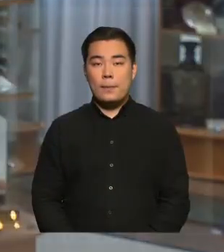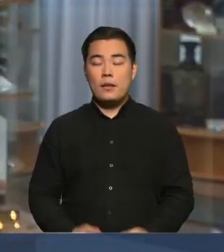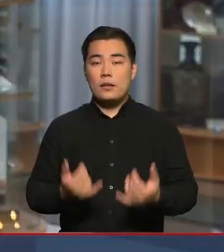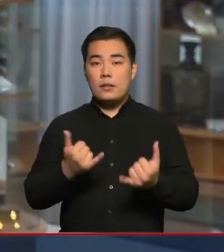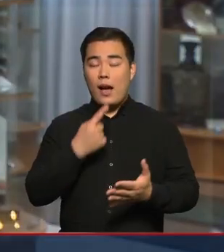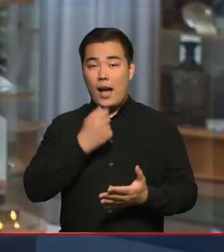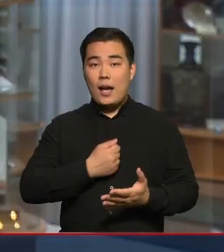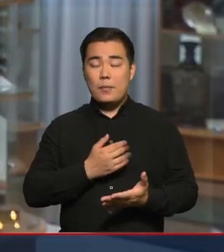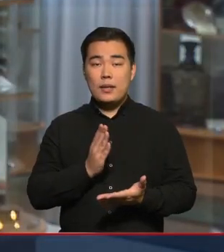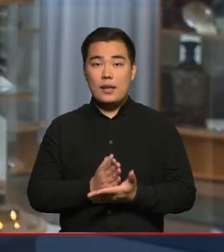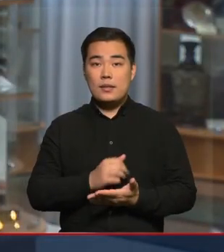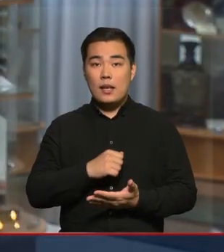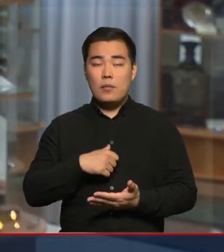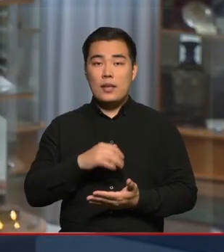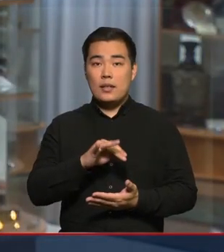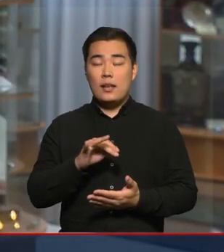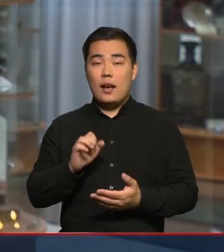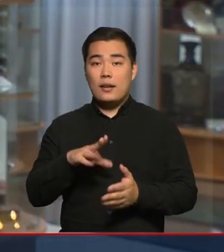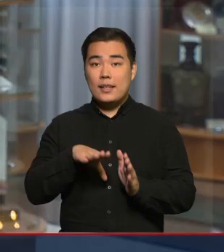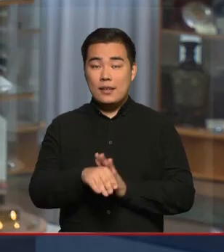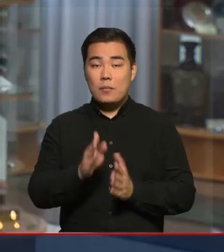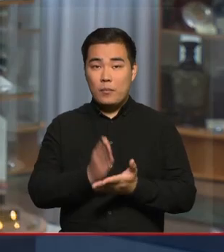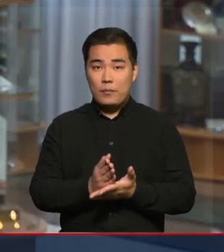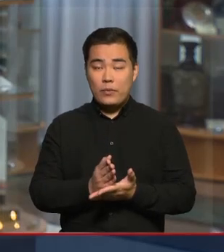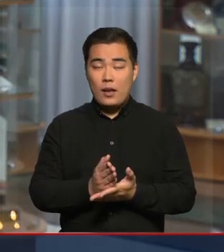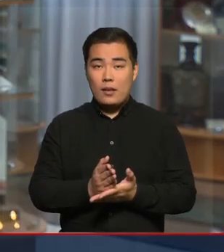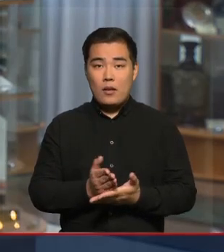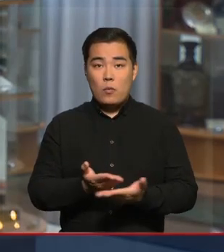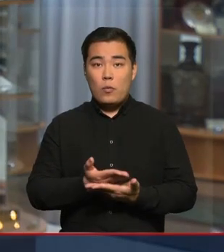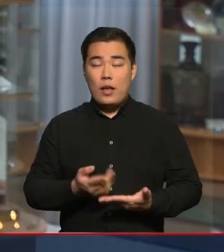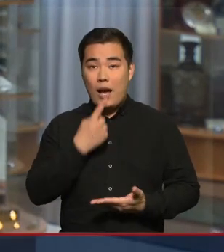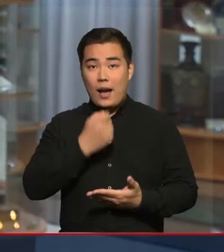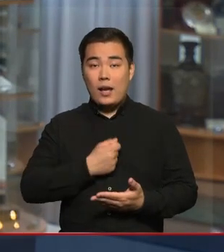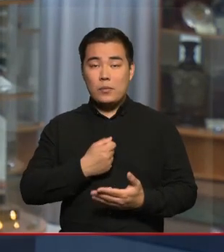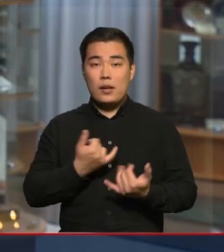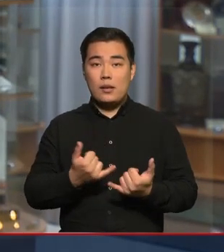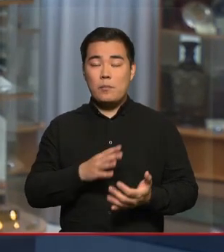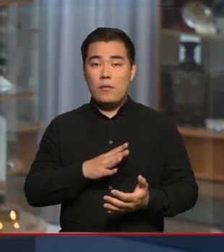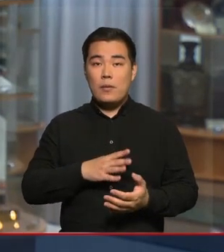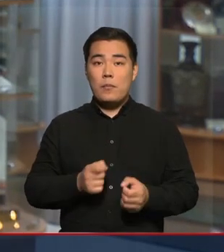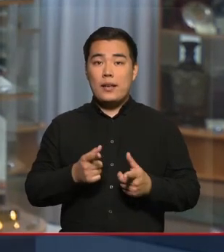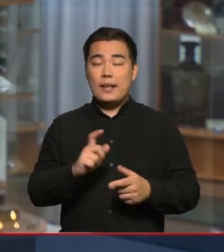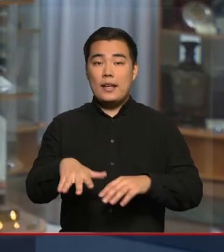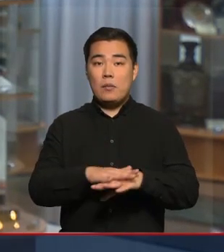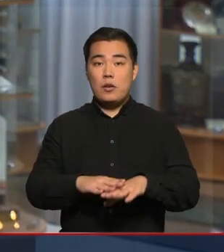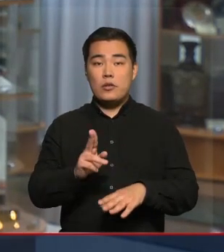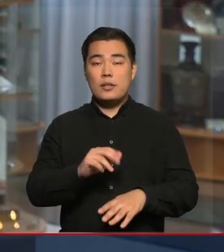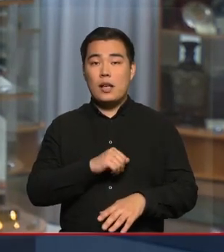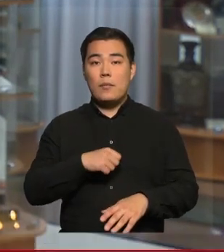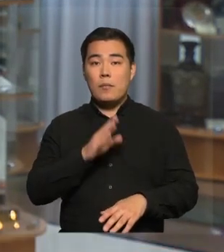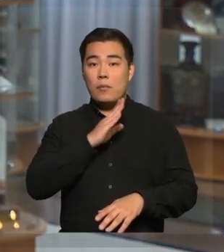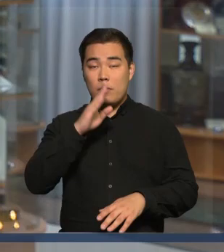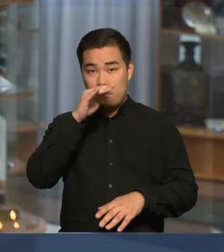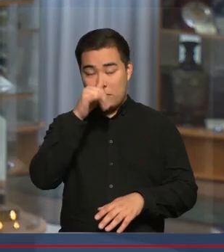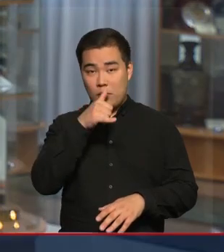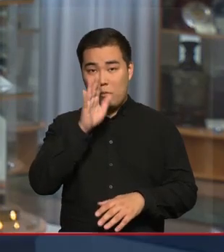нас в армии есть такая искусственная сегрегация, я это называю. То есть, когда у нас в армию на самом деле попадают ребята, условно, чьи родители не